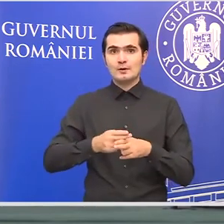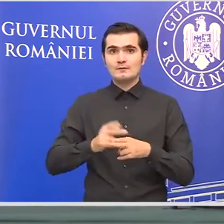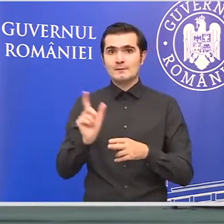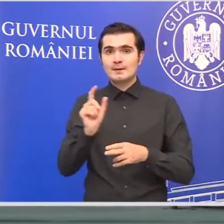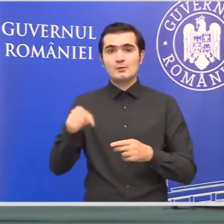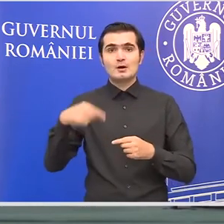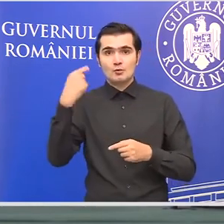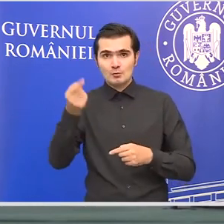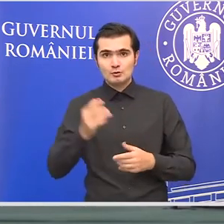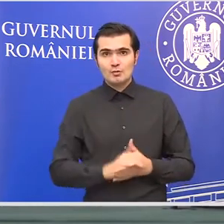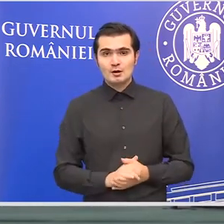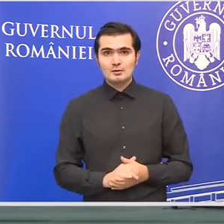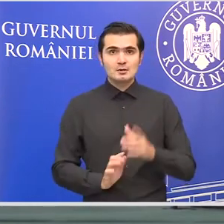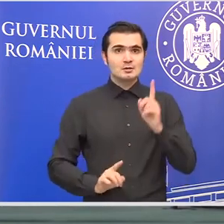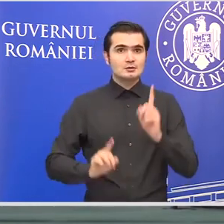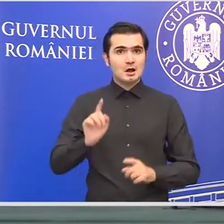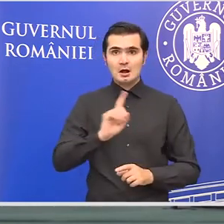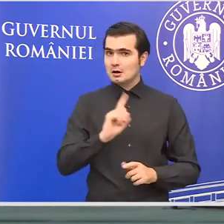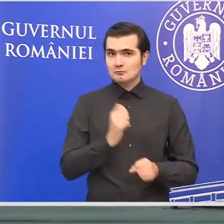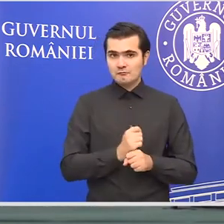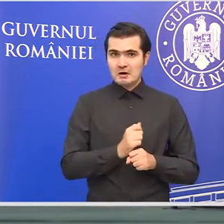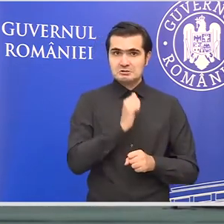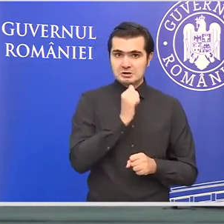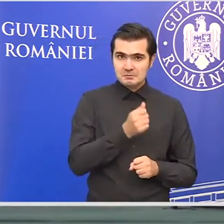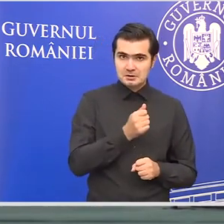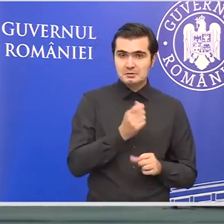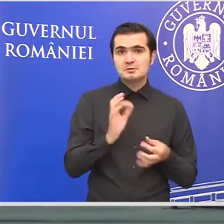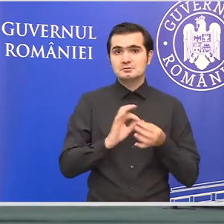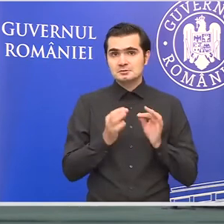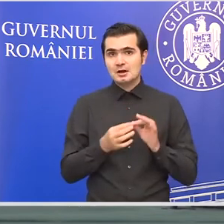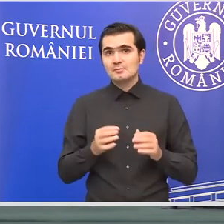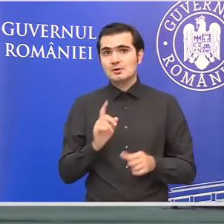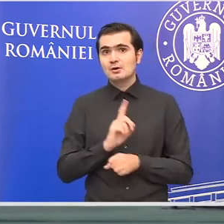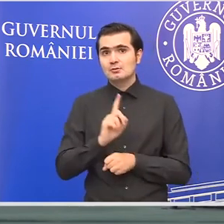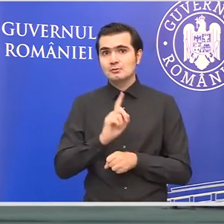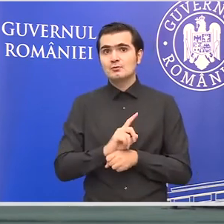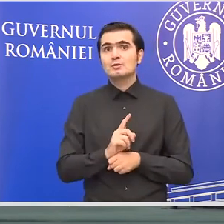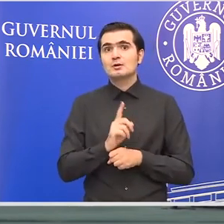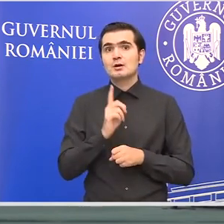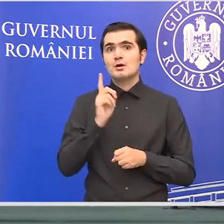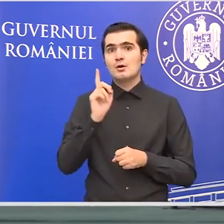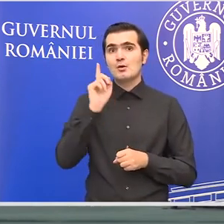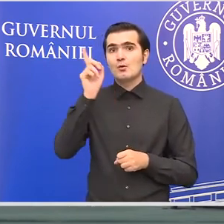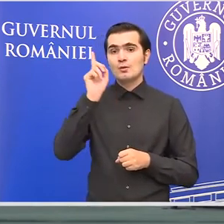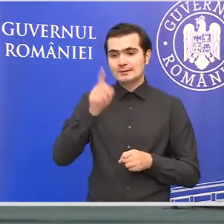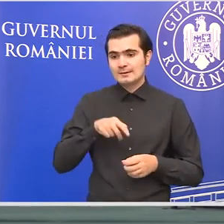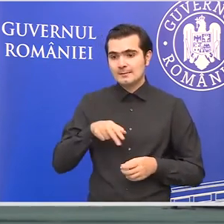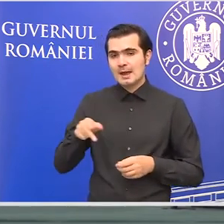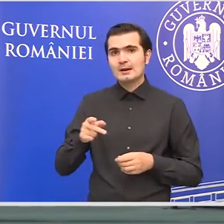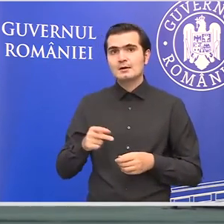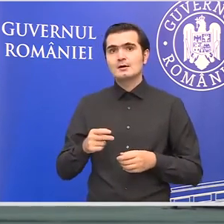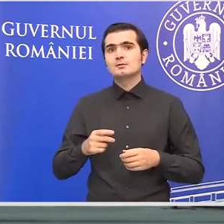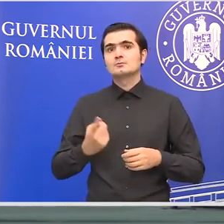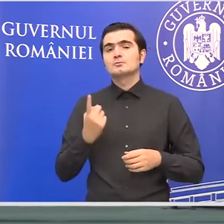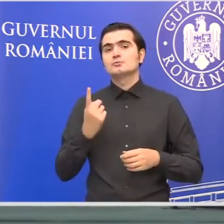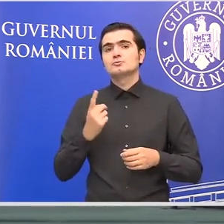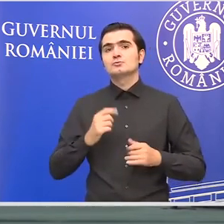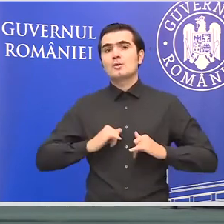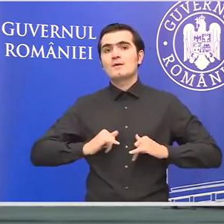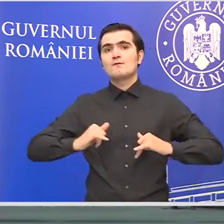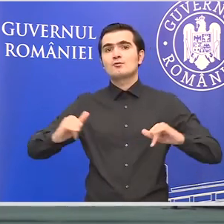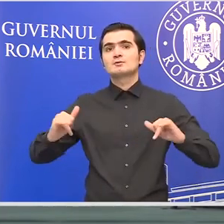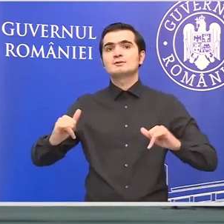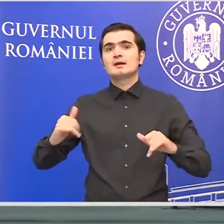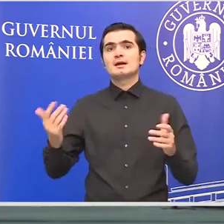Practic, să nu faci nimic, te aștepți să lucrurile să meargă cumva într-o evoluție anticipată și, din acest